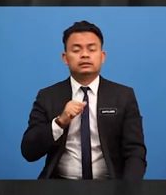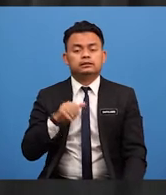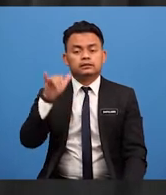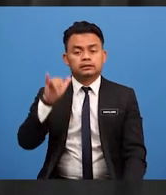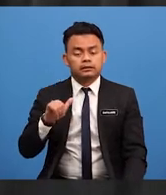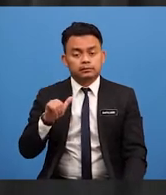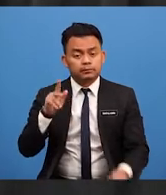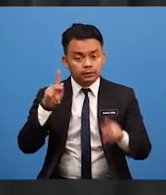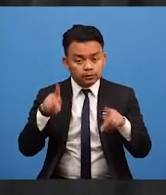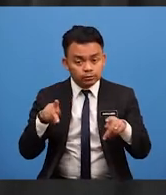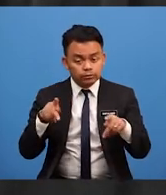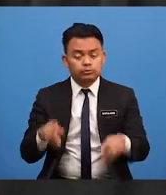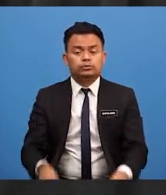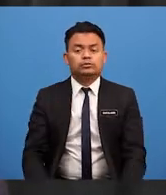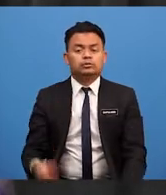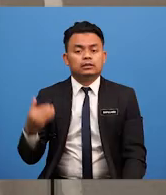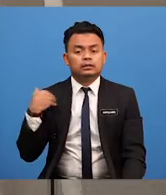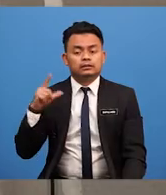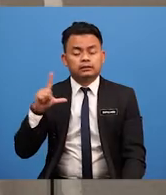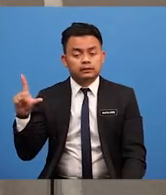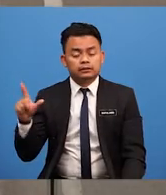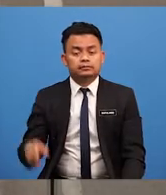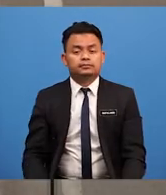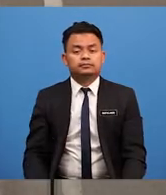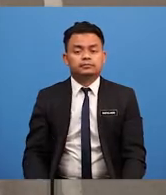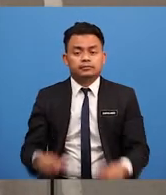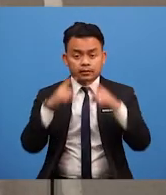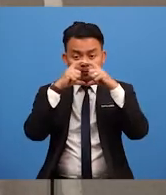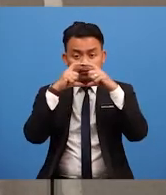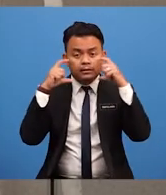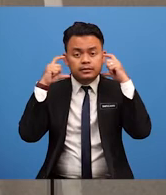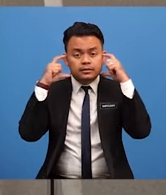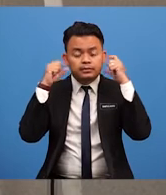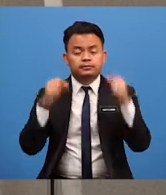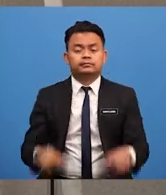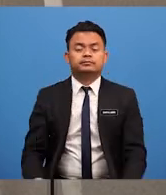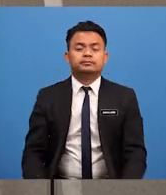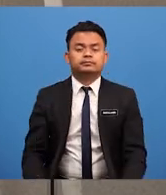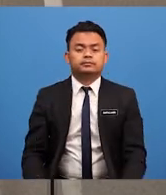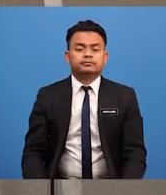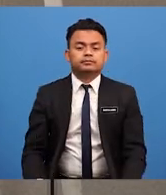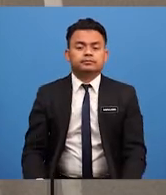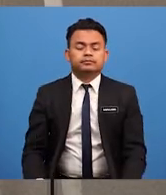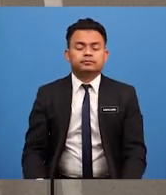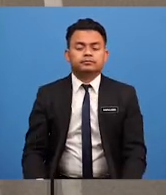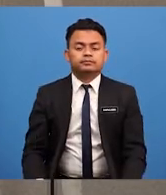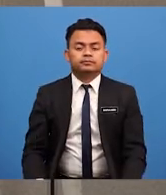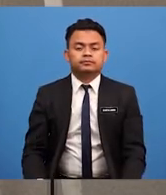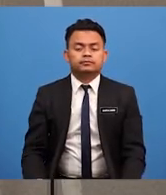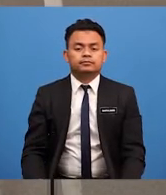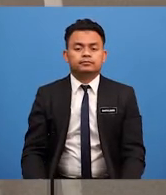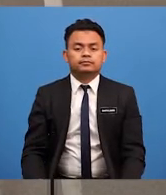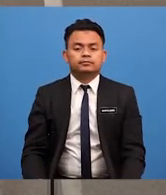penyediaan paste warna ialah mask, iaitu lebih dikenali sebagai pelitup